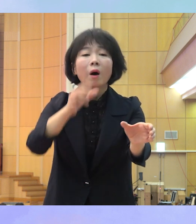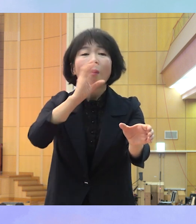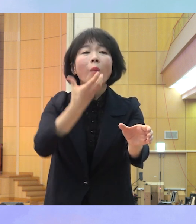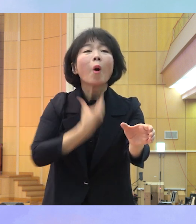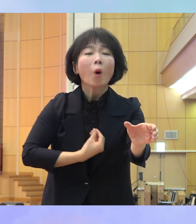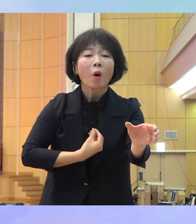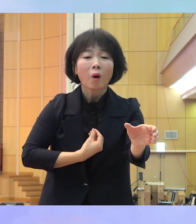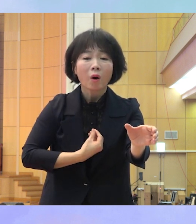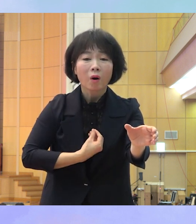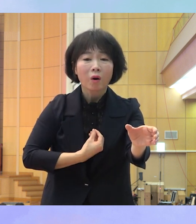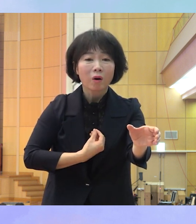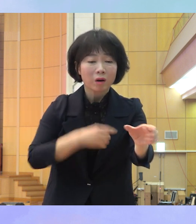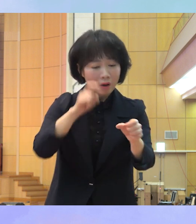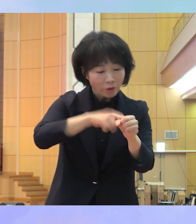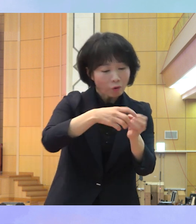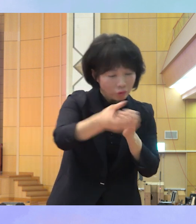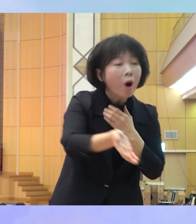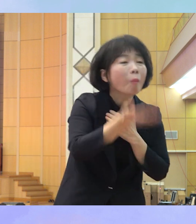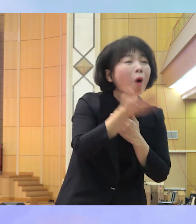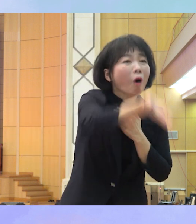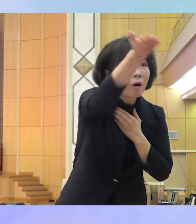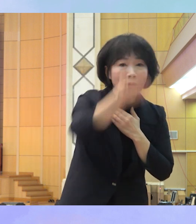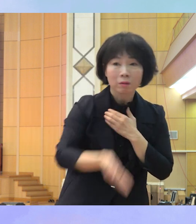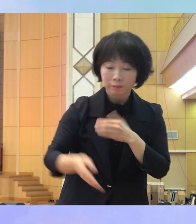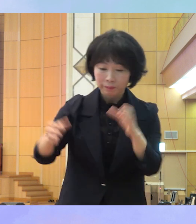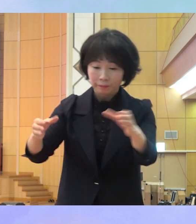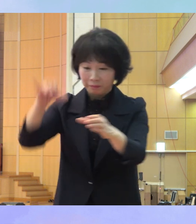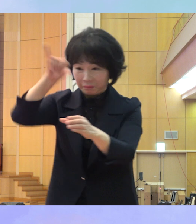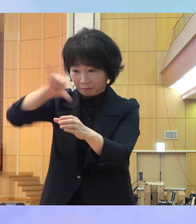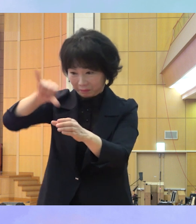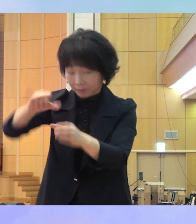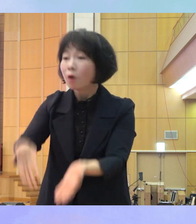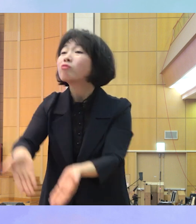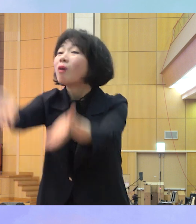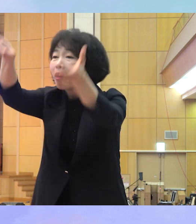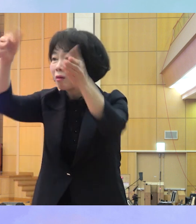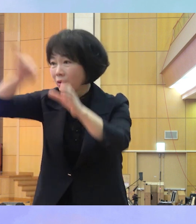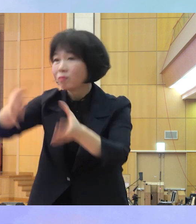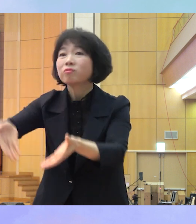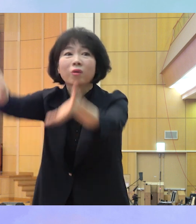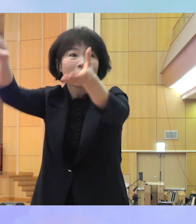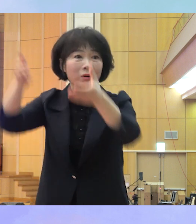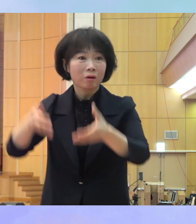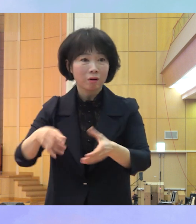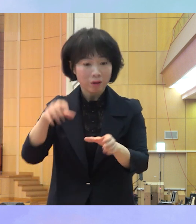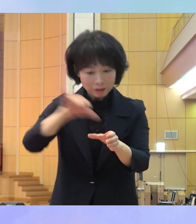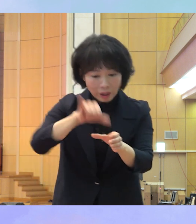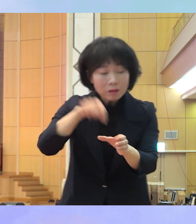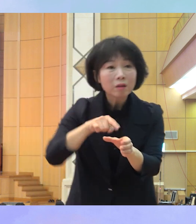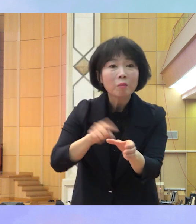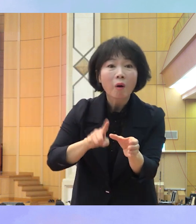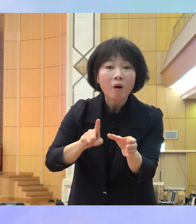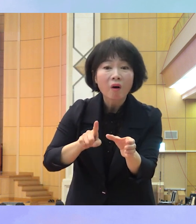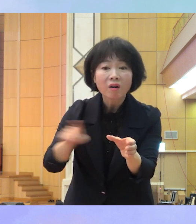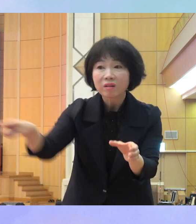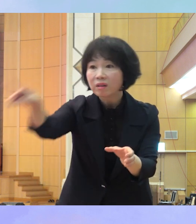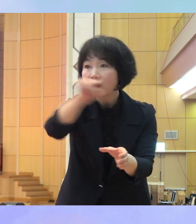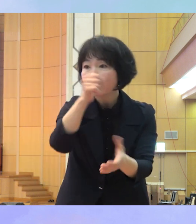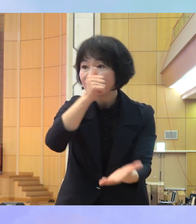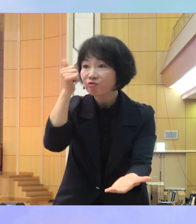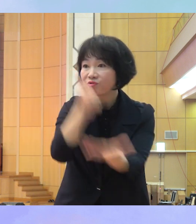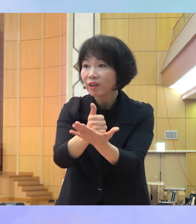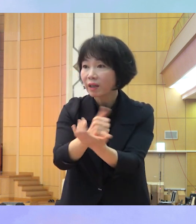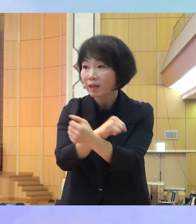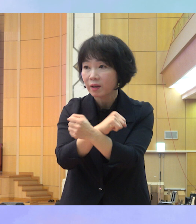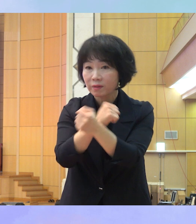떡을 떼어주면서 먹어라, 또 잔을 주시면서 마셔라. 이것은 죄사함을